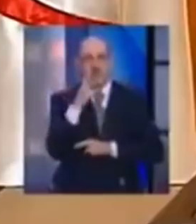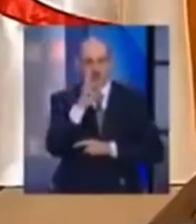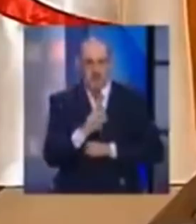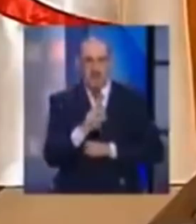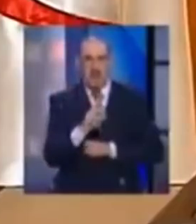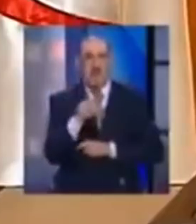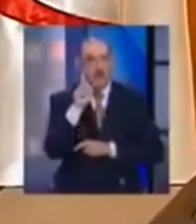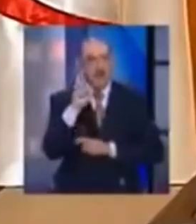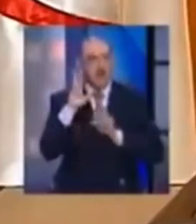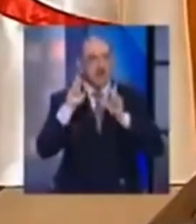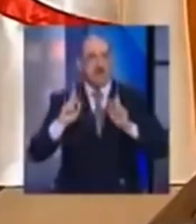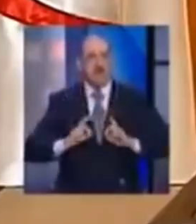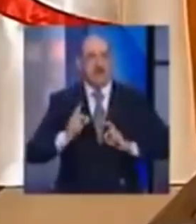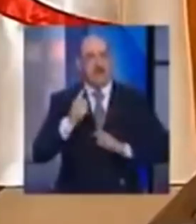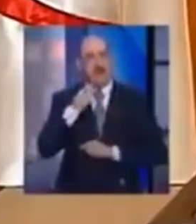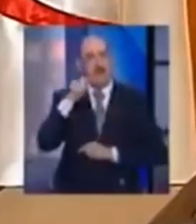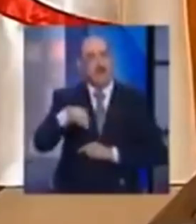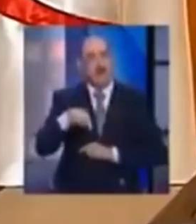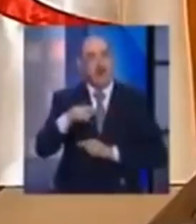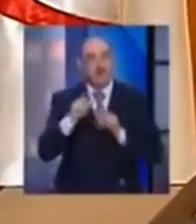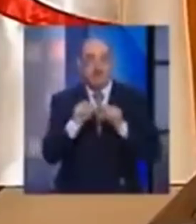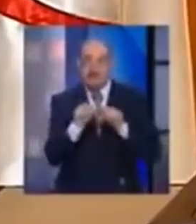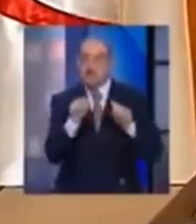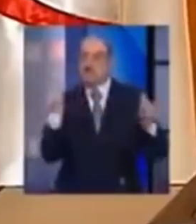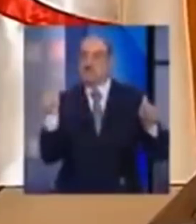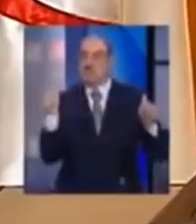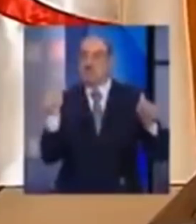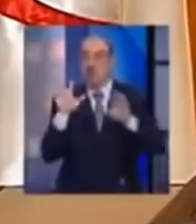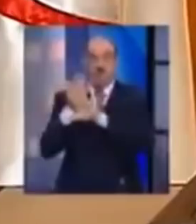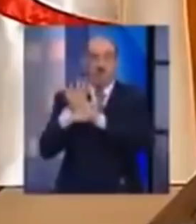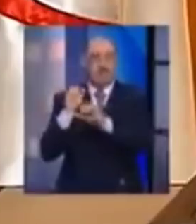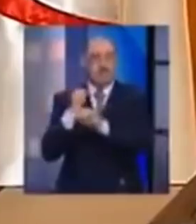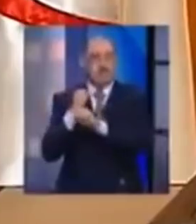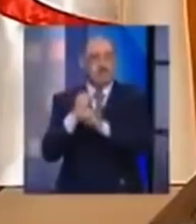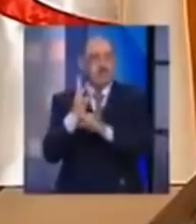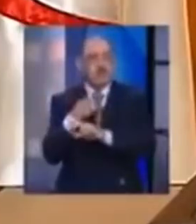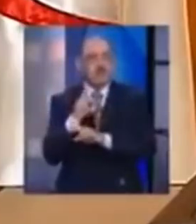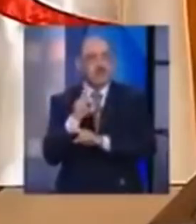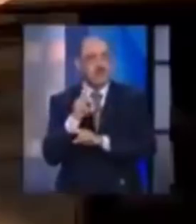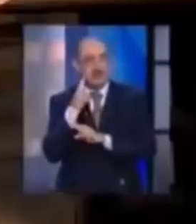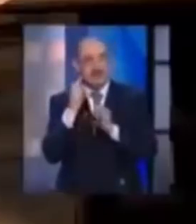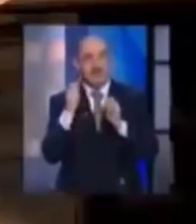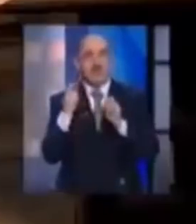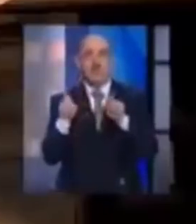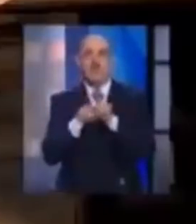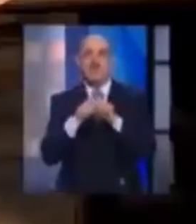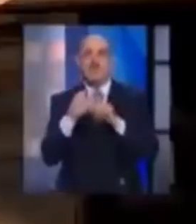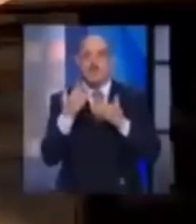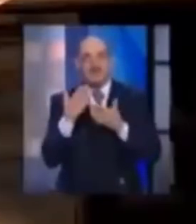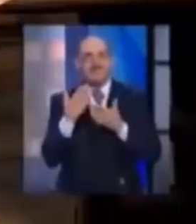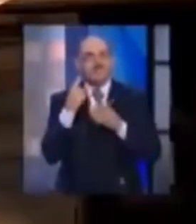يكون يعني بعيد كل البعد عن الشبهات وعن ولده.